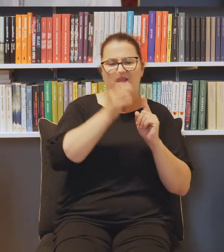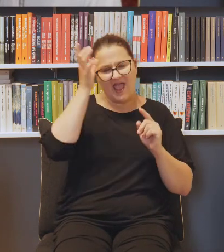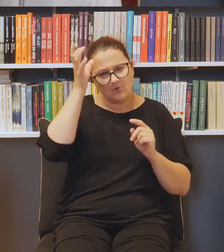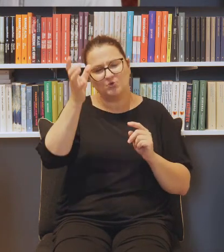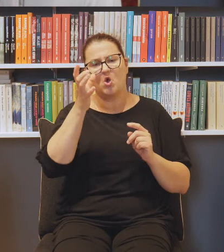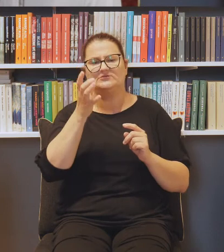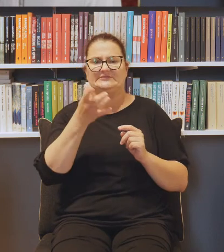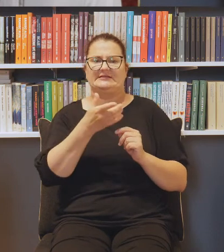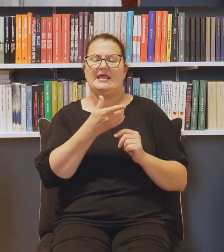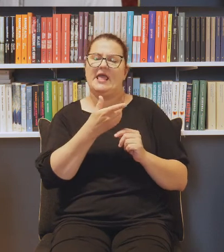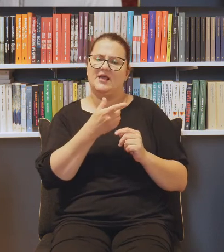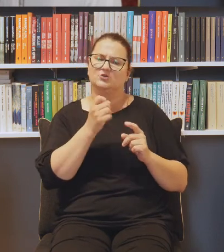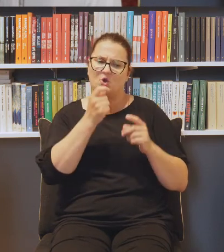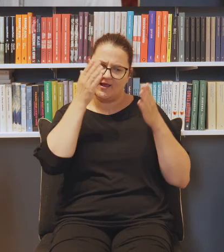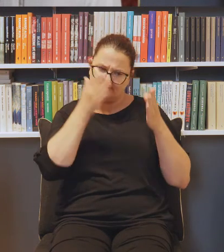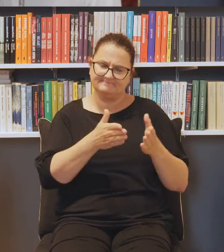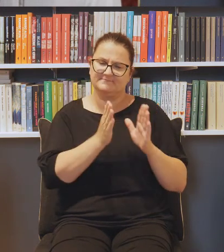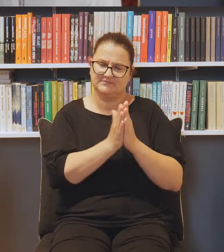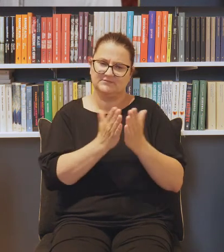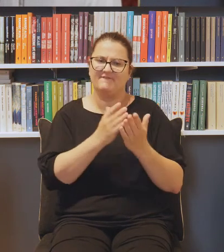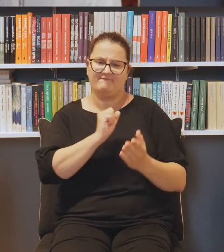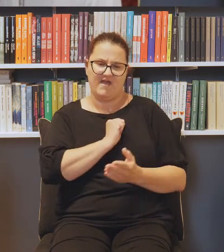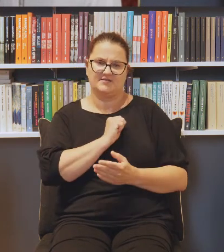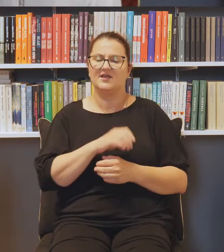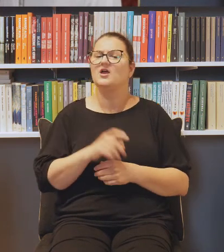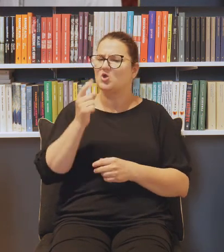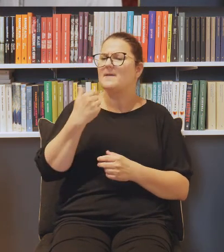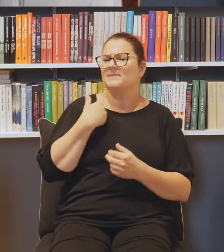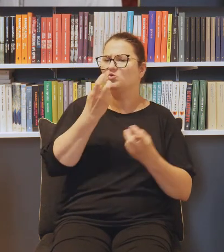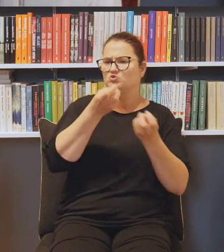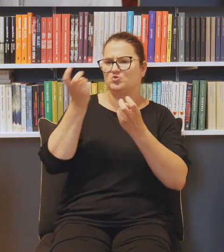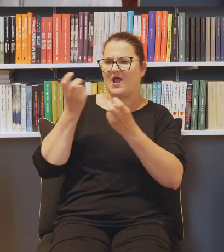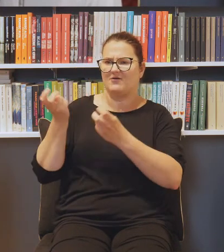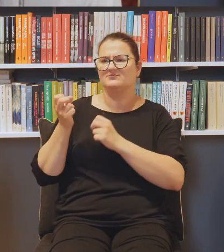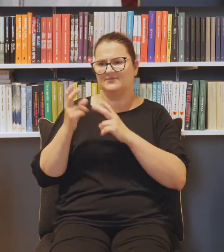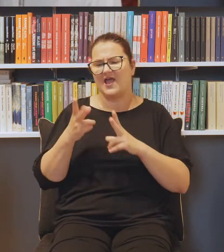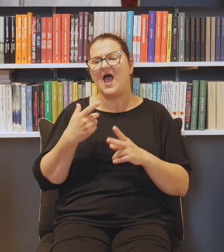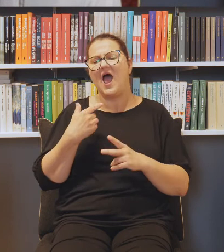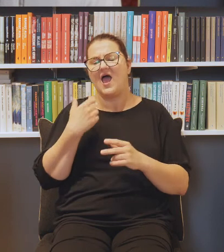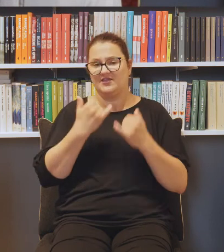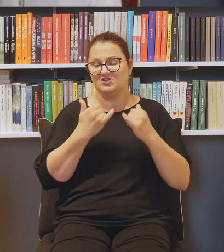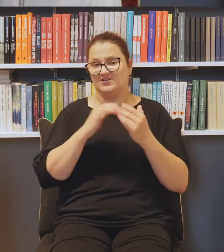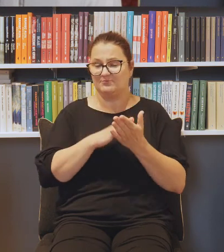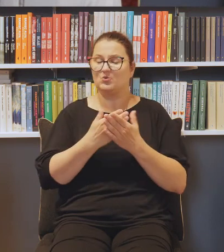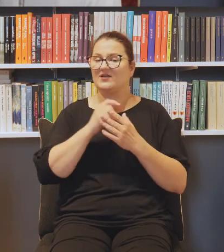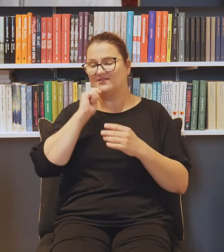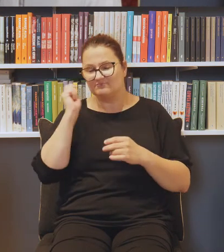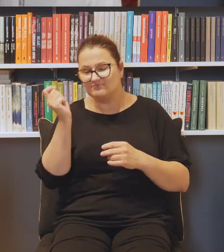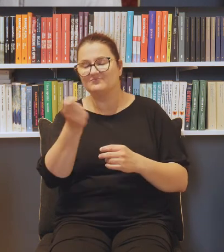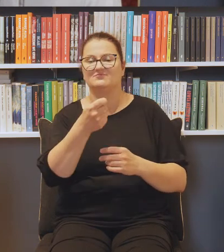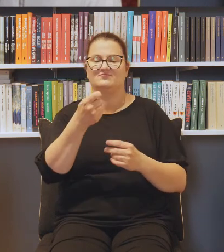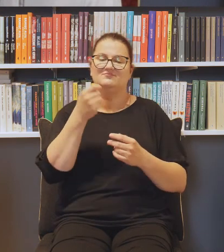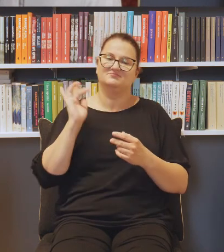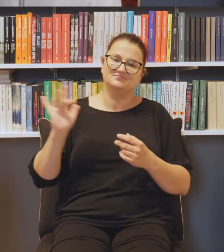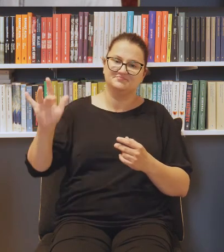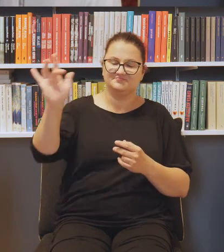trochę zajmuję literaturą, to jest fajne. Szukałem trochę, ale rzeczywiście jak się pisze, że wyjeżdża się na spotkania autorskie, to trudno też